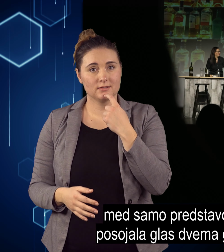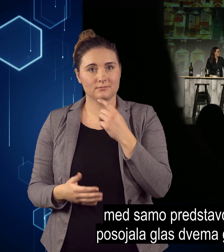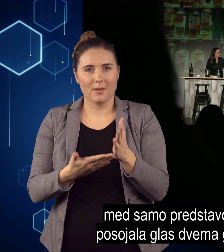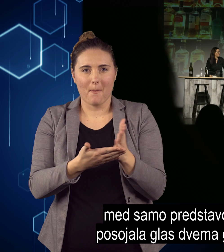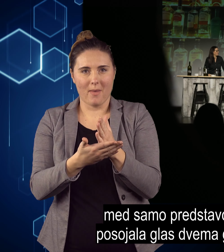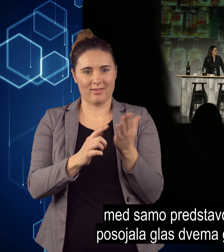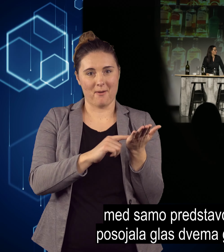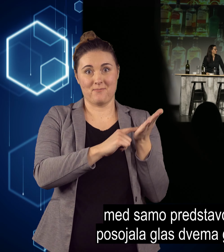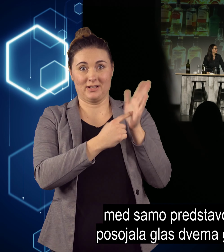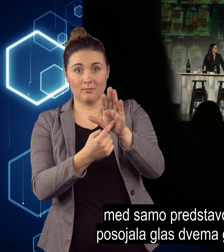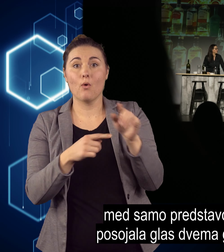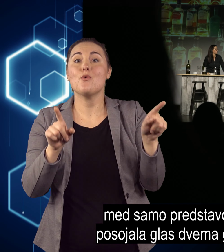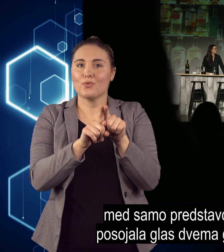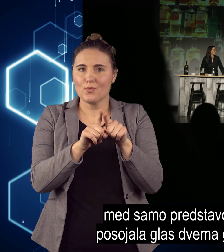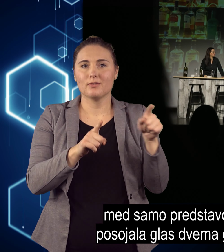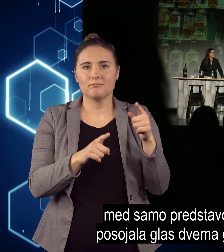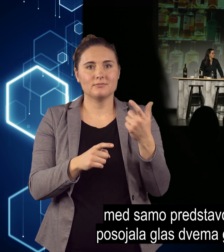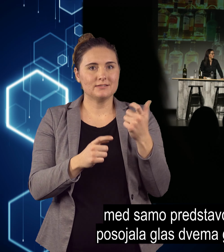dvema gluhima igravkama.